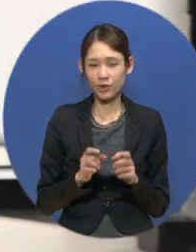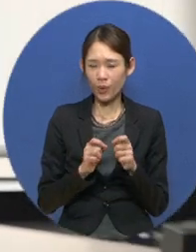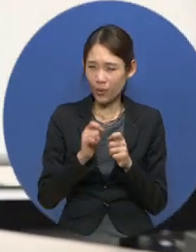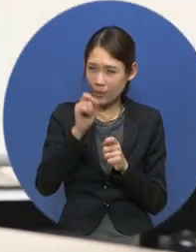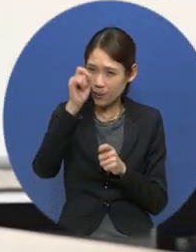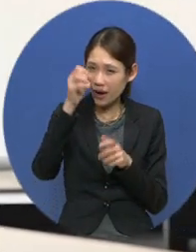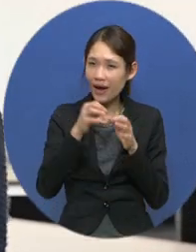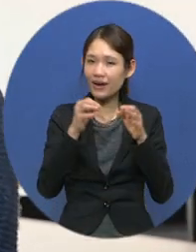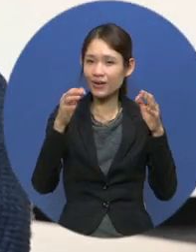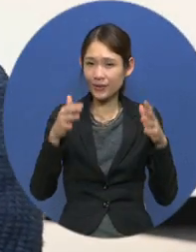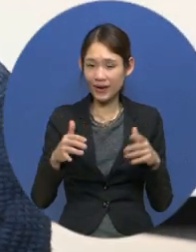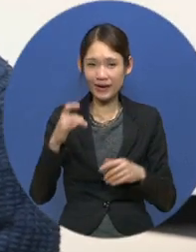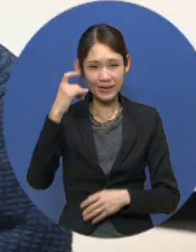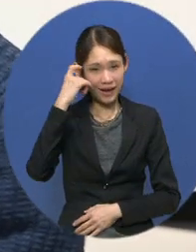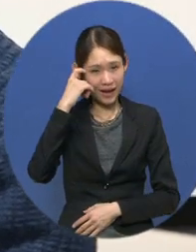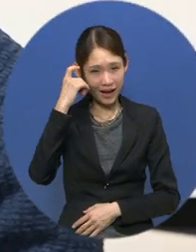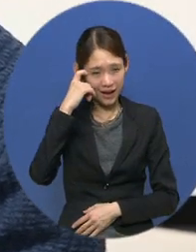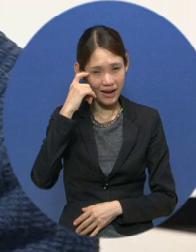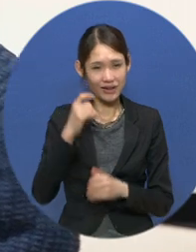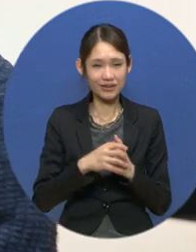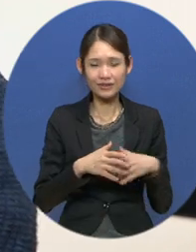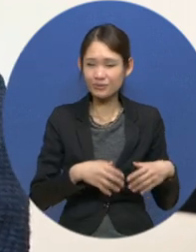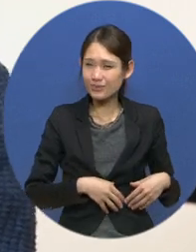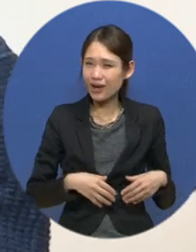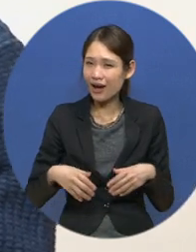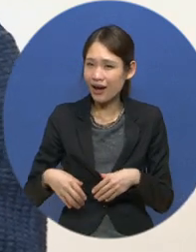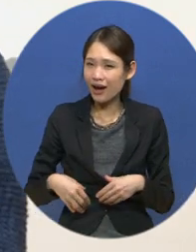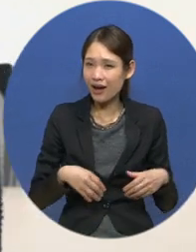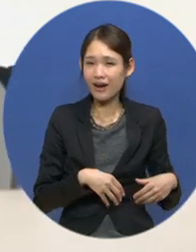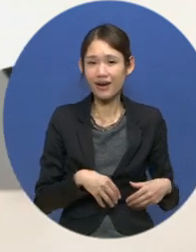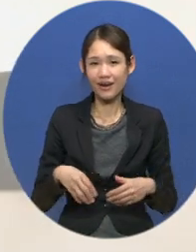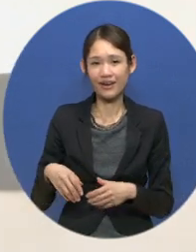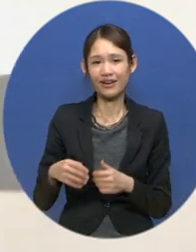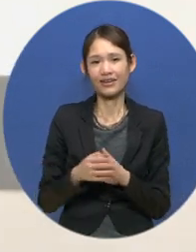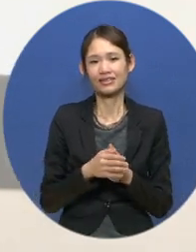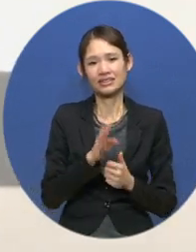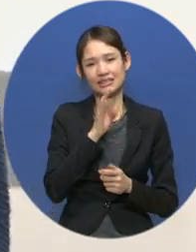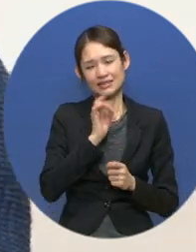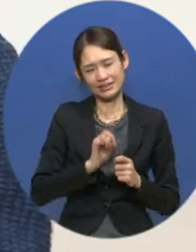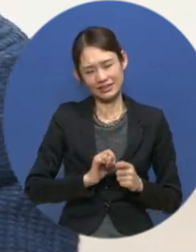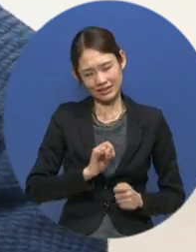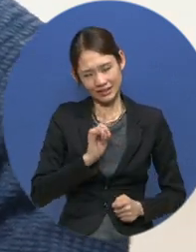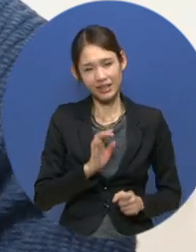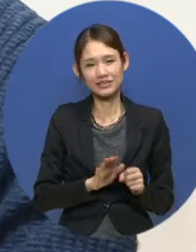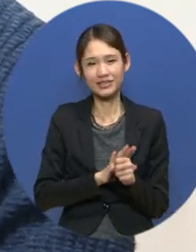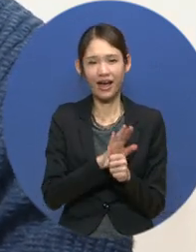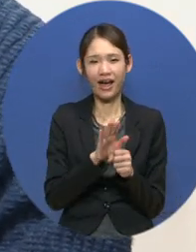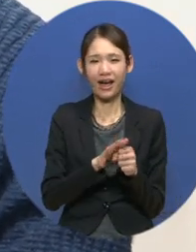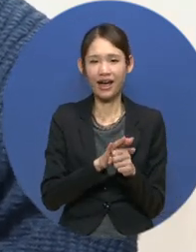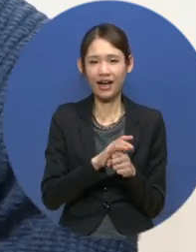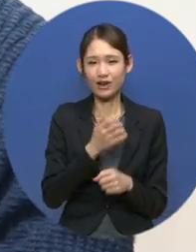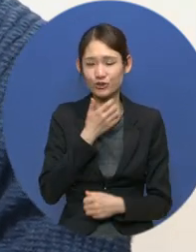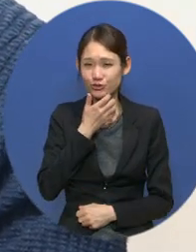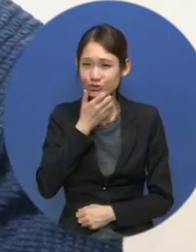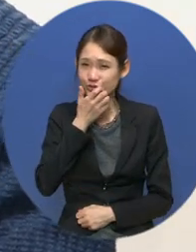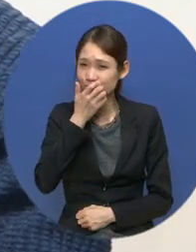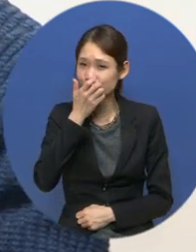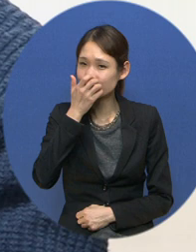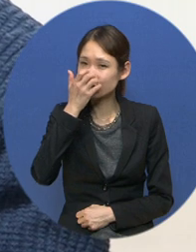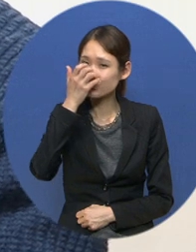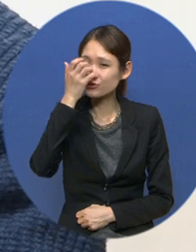오랫동안 생각하고 망설이고 진실한 사람을